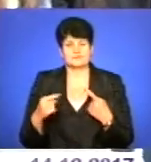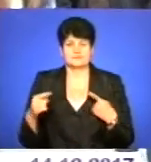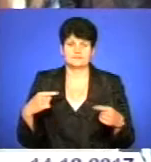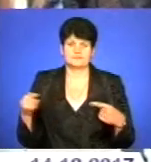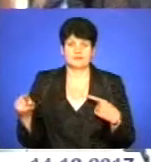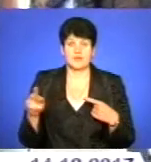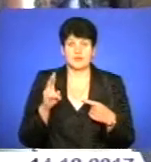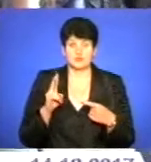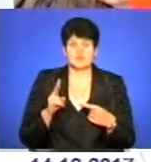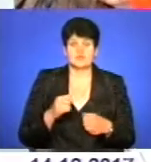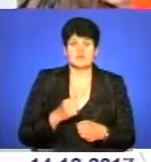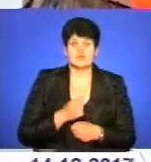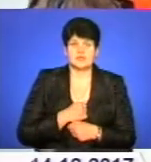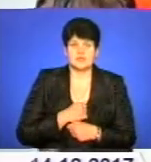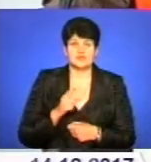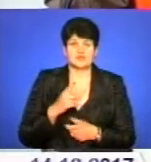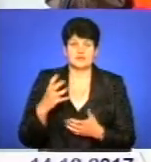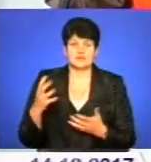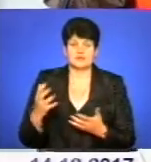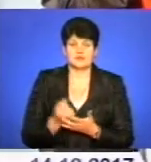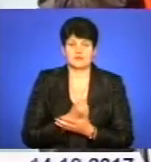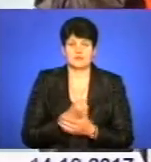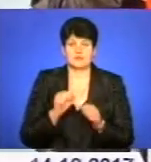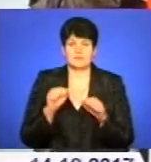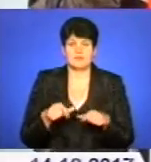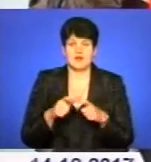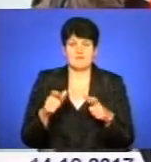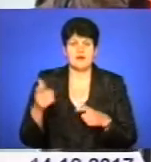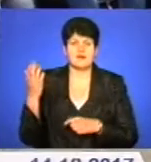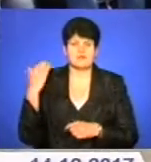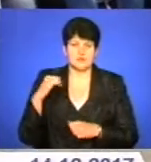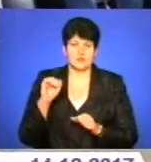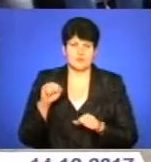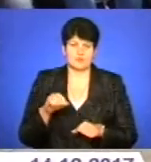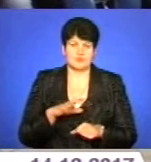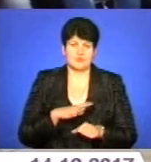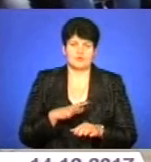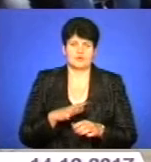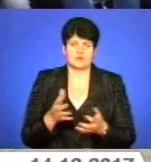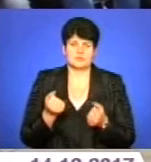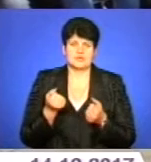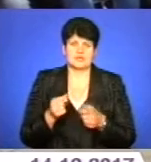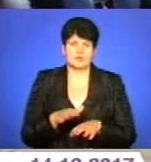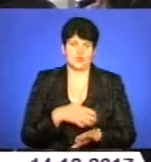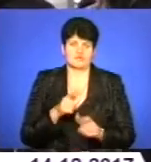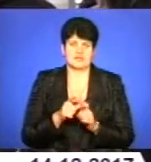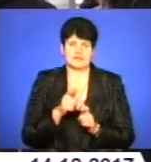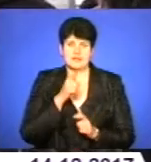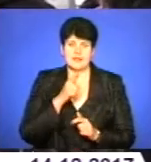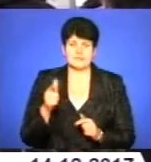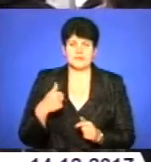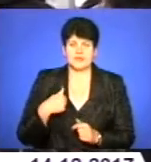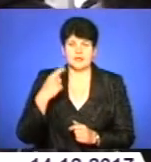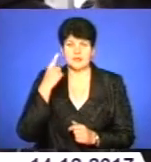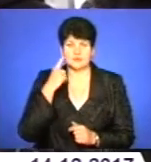неоднозначно. Дехто навіть шкодує, що не здобув прав водія раніше, коли можна було їх отримати на довший термін. Я думаю,